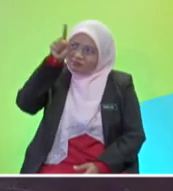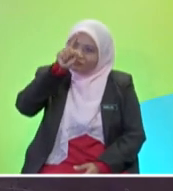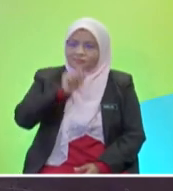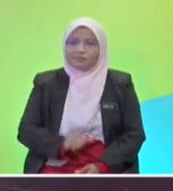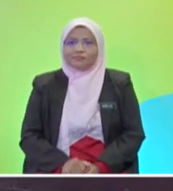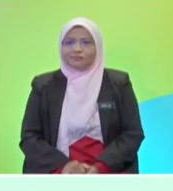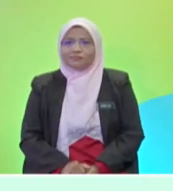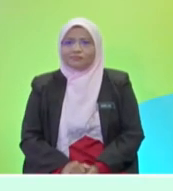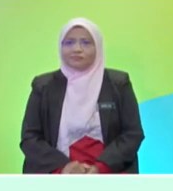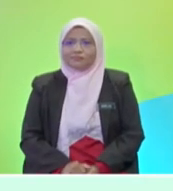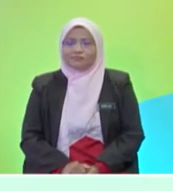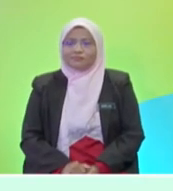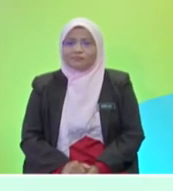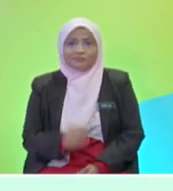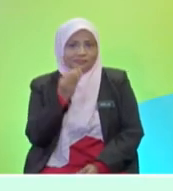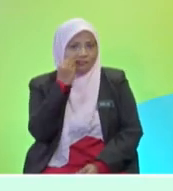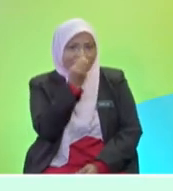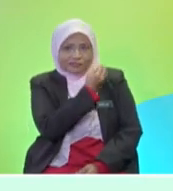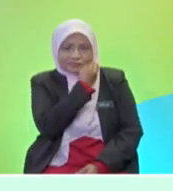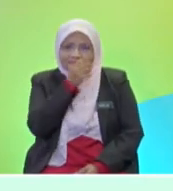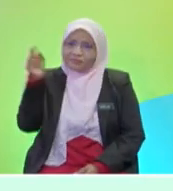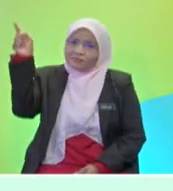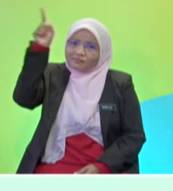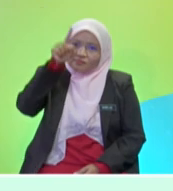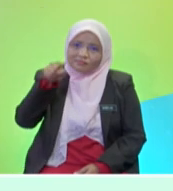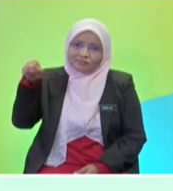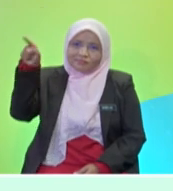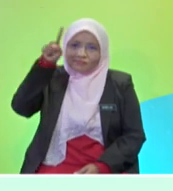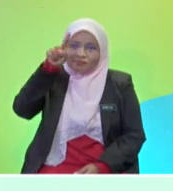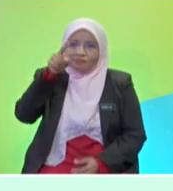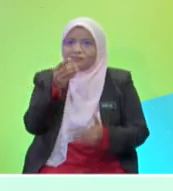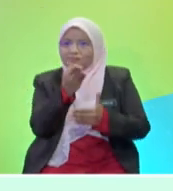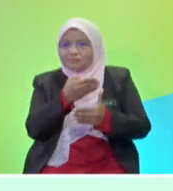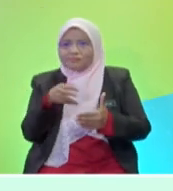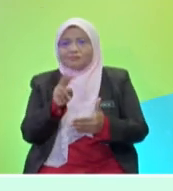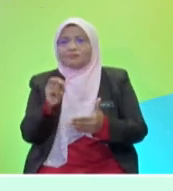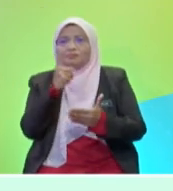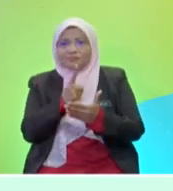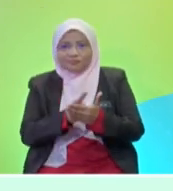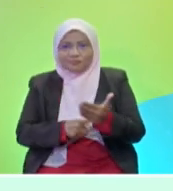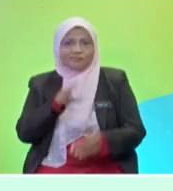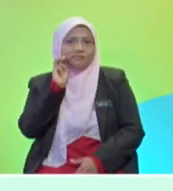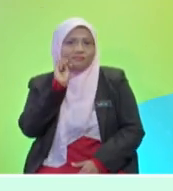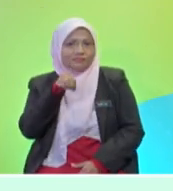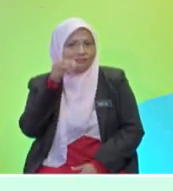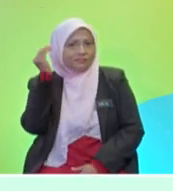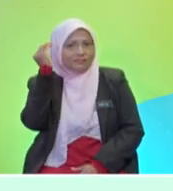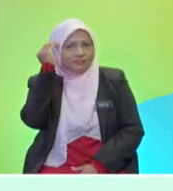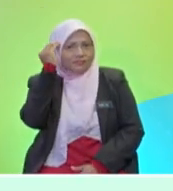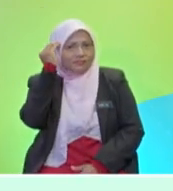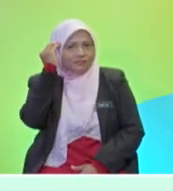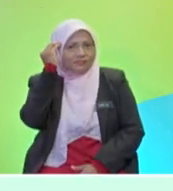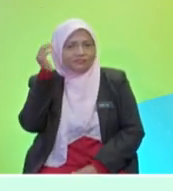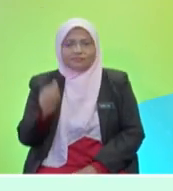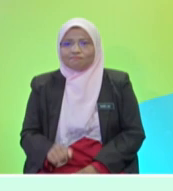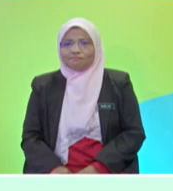muka matahari, dekat bunga matahari ni, bahagian apa yang Mira tahu? Bahagian yang Mira tahu, yang pertama